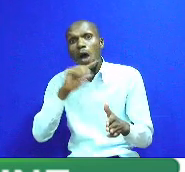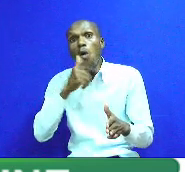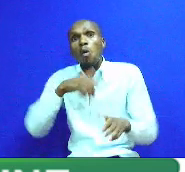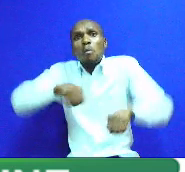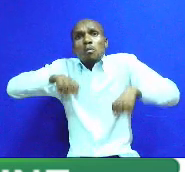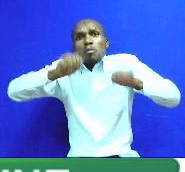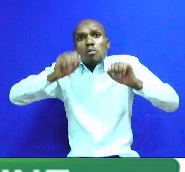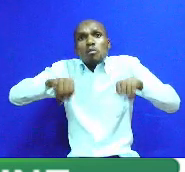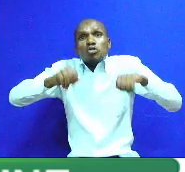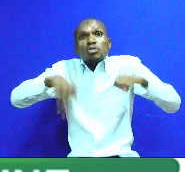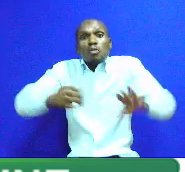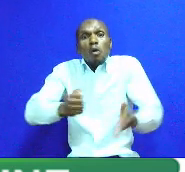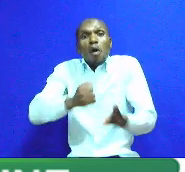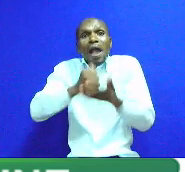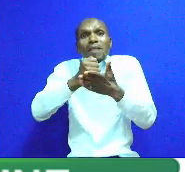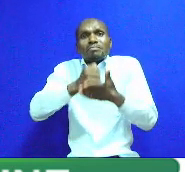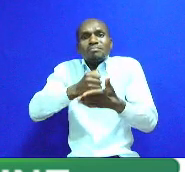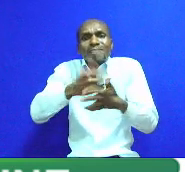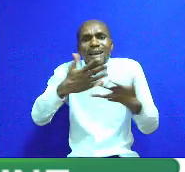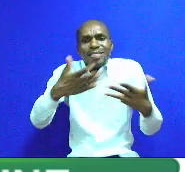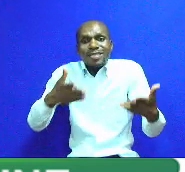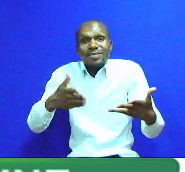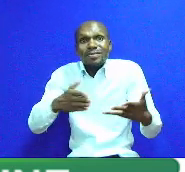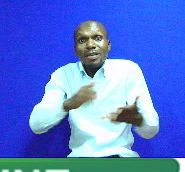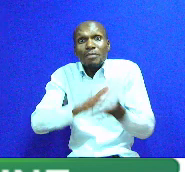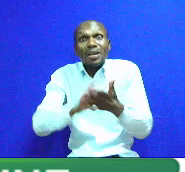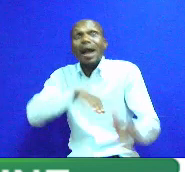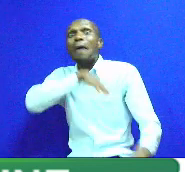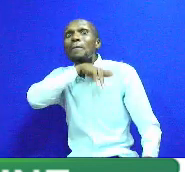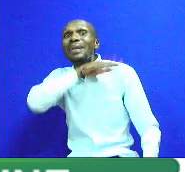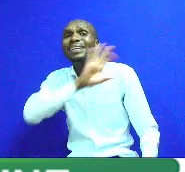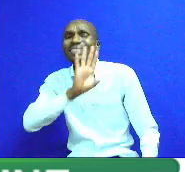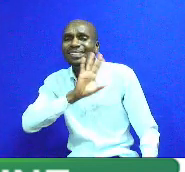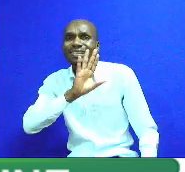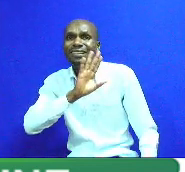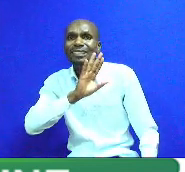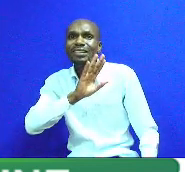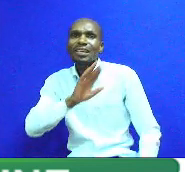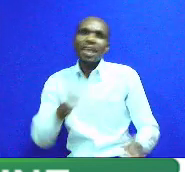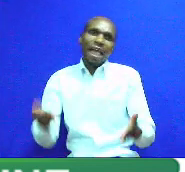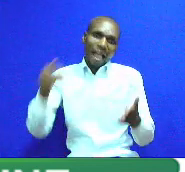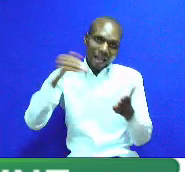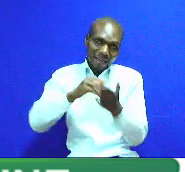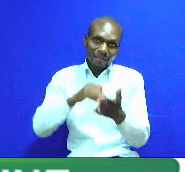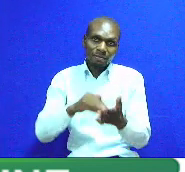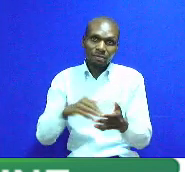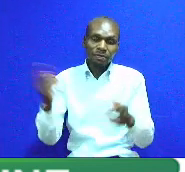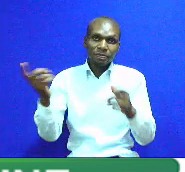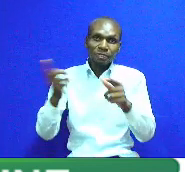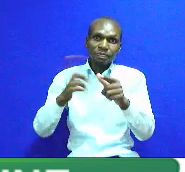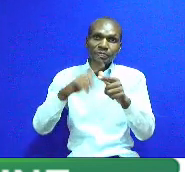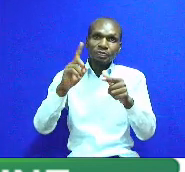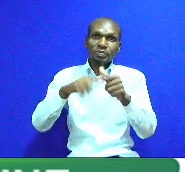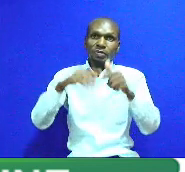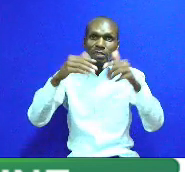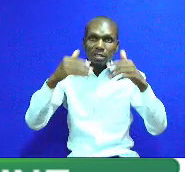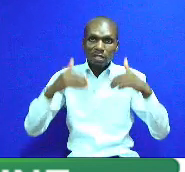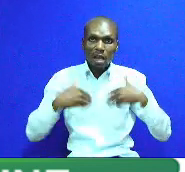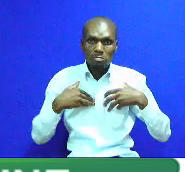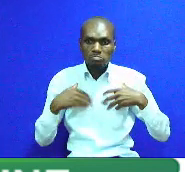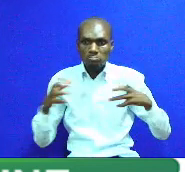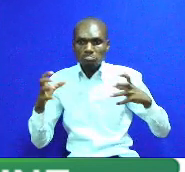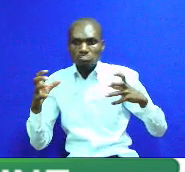wanawezesha kuwa mazingira hayachafuliwi. Vile vile tuko na